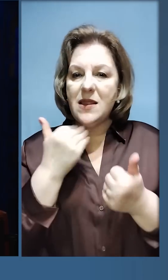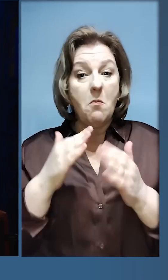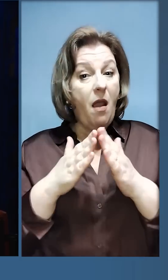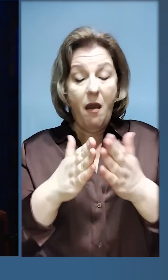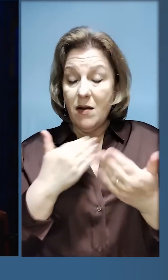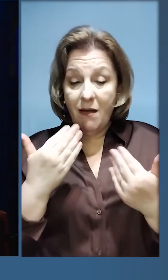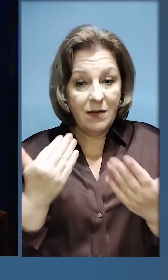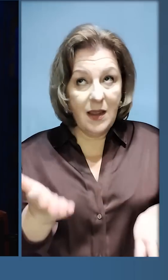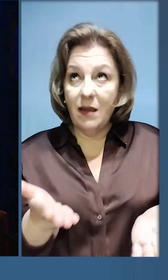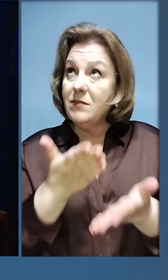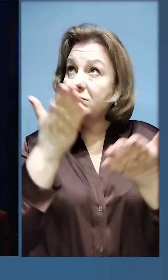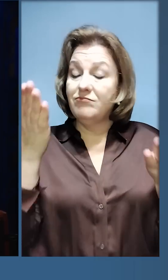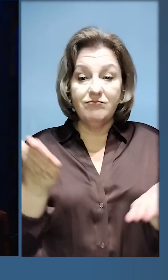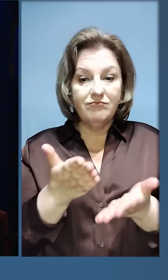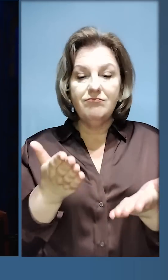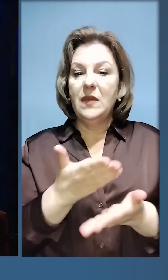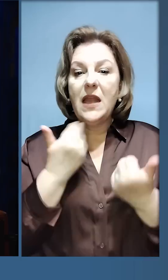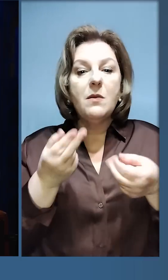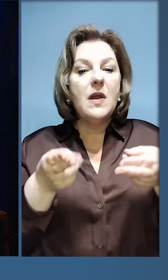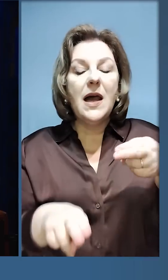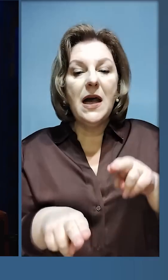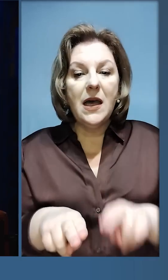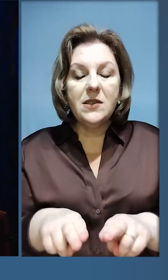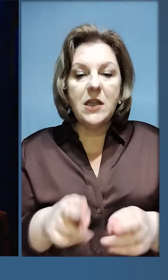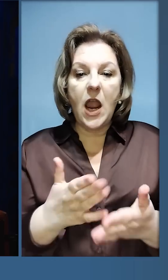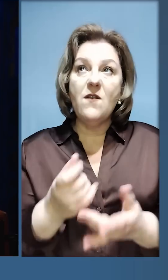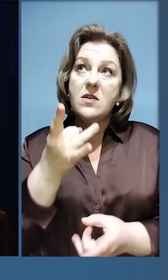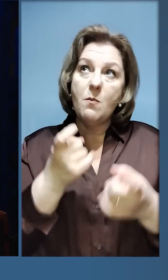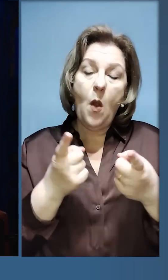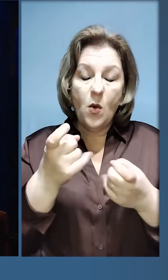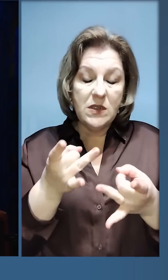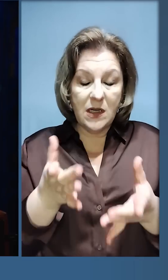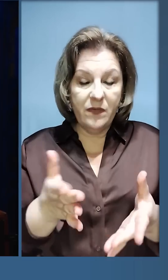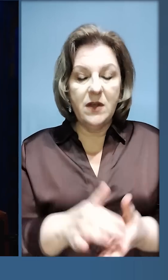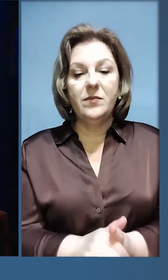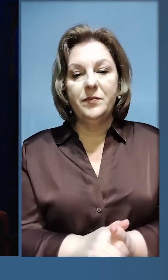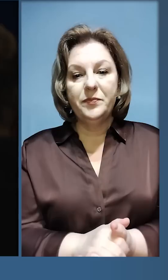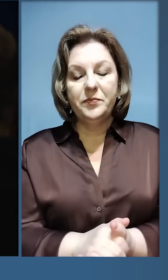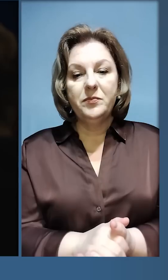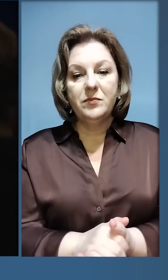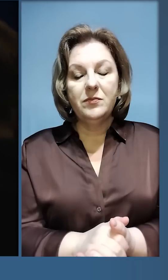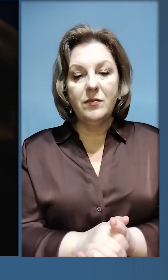немає ракет, немає слідів від пострілів.